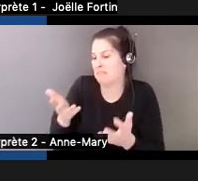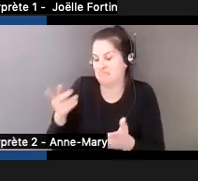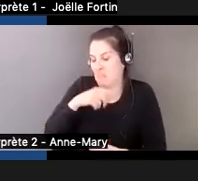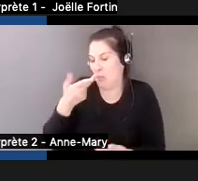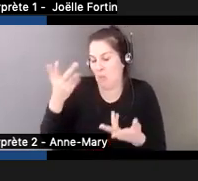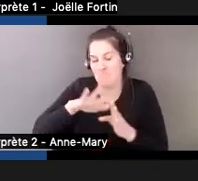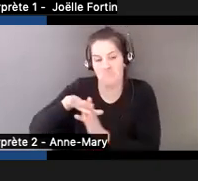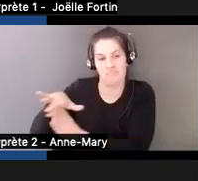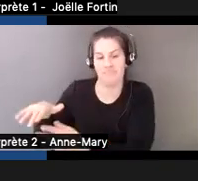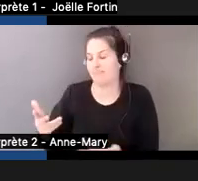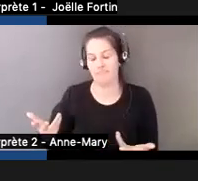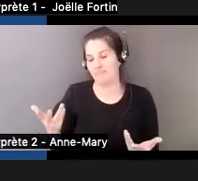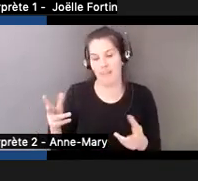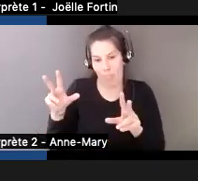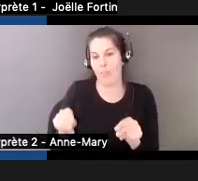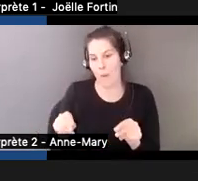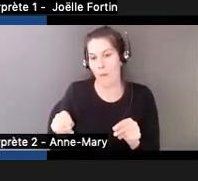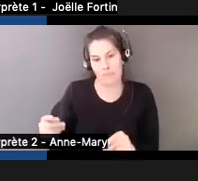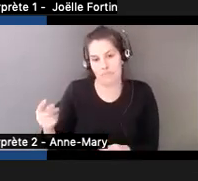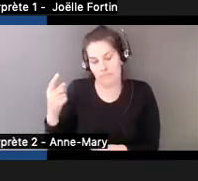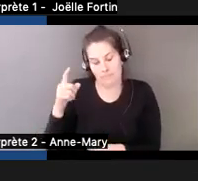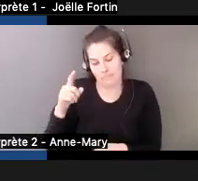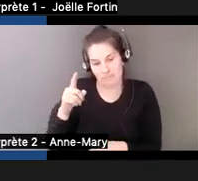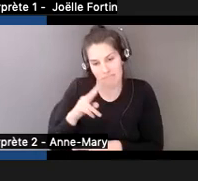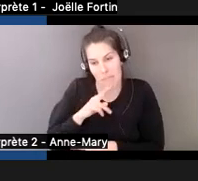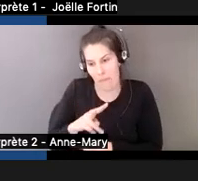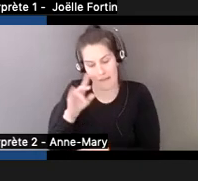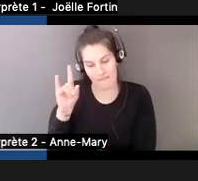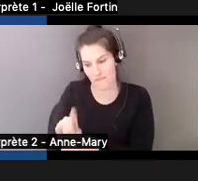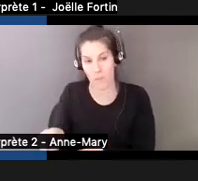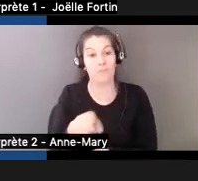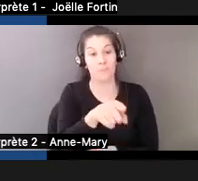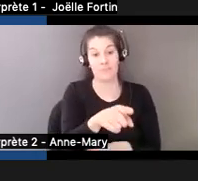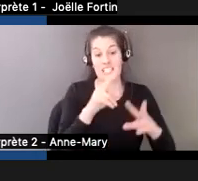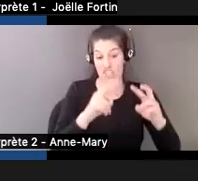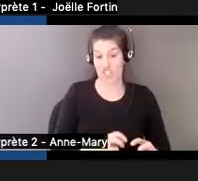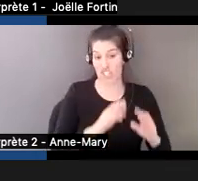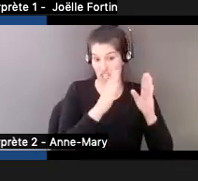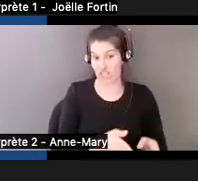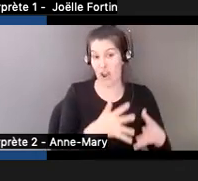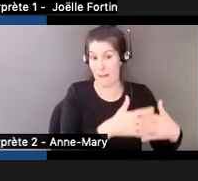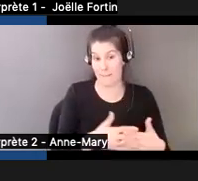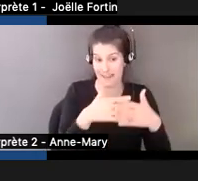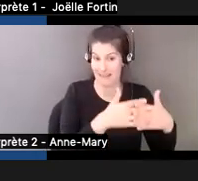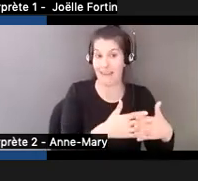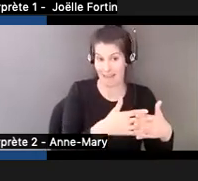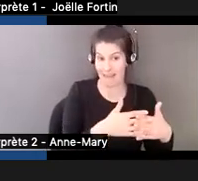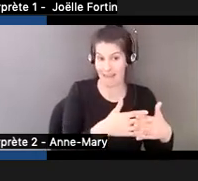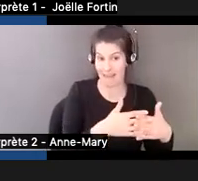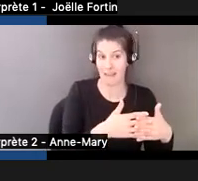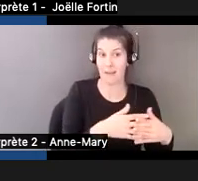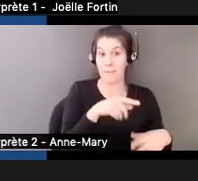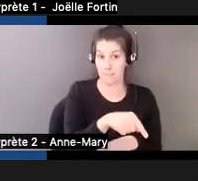Voilà Cameron Camp. Cameron Camp, neuropsychologue, chercheur américain, toujours vivant, avec qui je collabore beaucoup. Lui, il